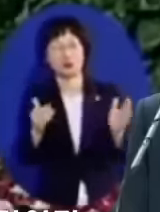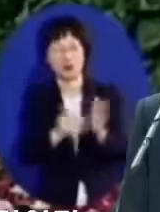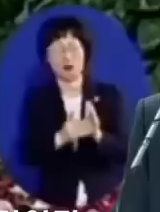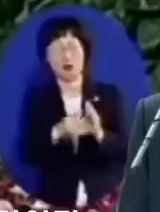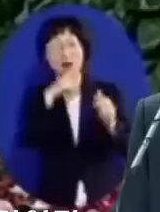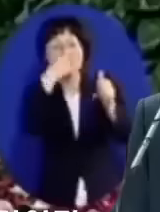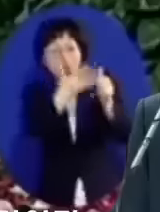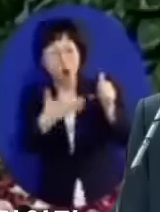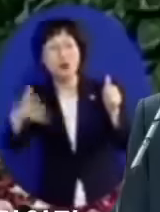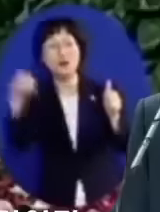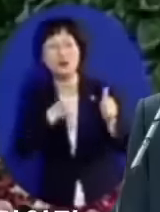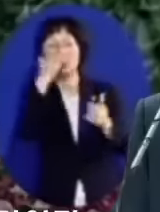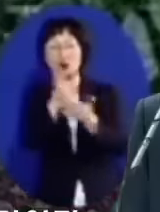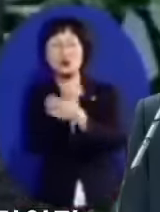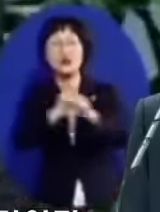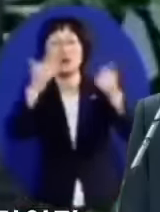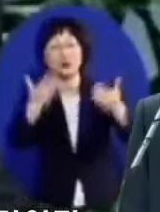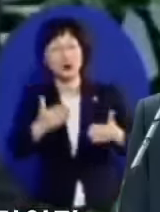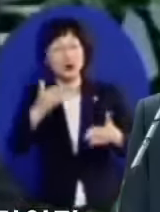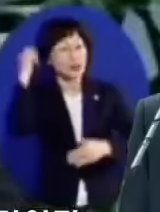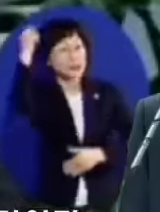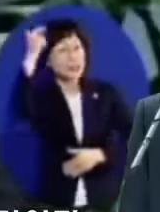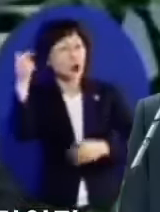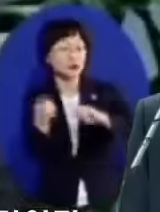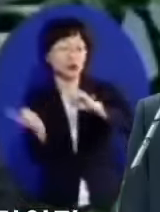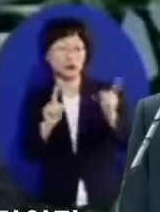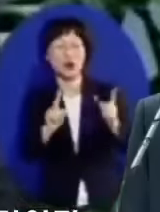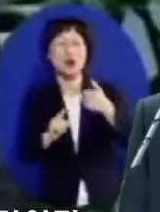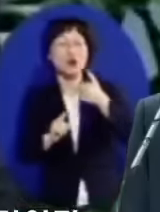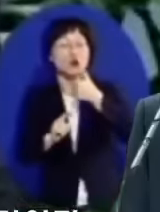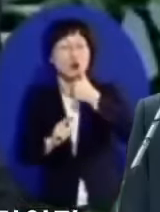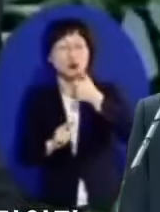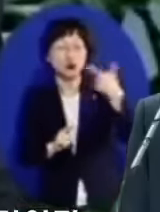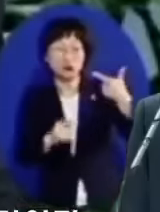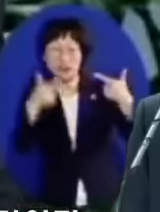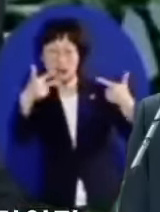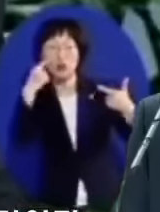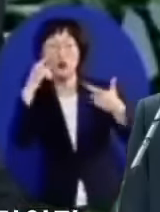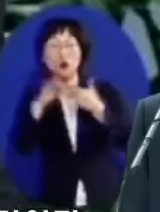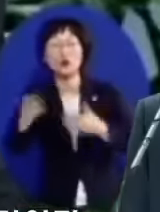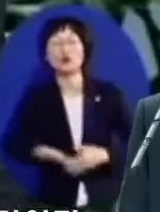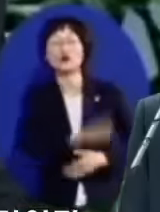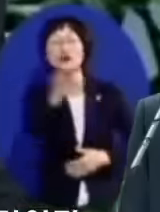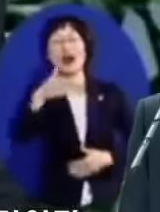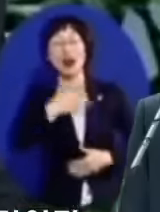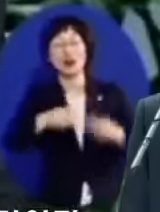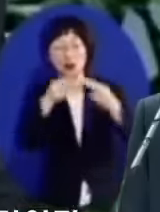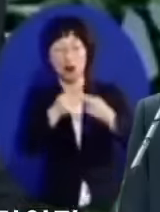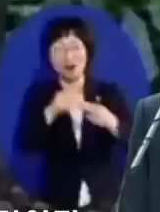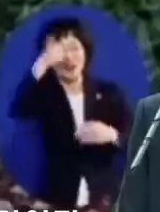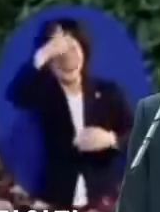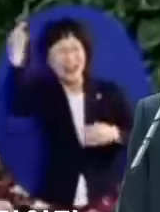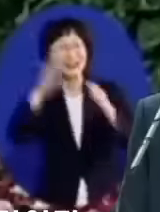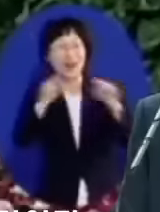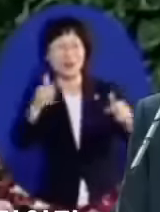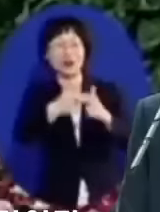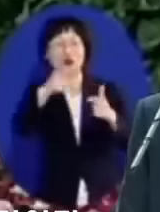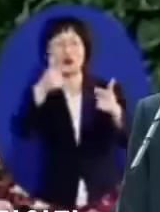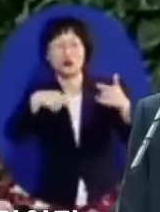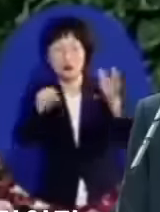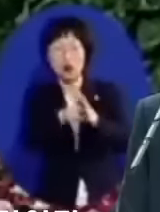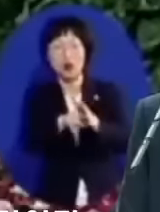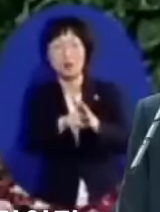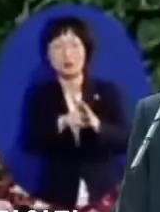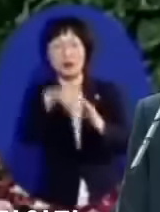보혈로 죄사함을 받고 영혼이 살아났지요. 로마서 6장 6절로 7절에 우리가 알거니와 우리의 옛사람이 예수와 함께 십자가에 못